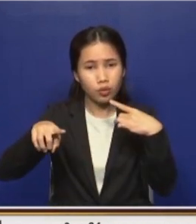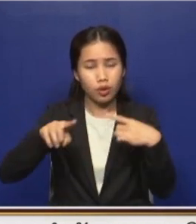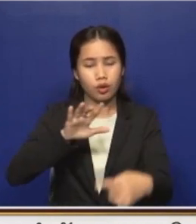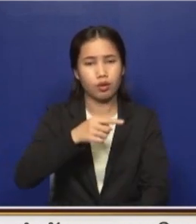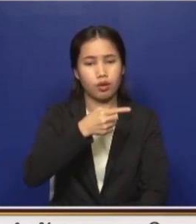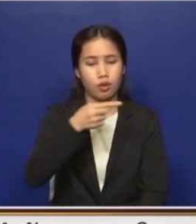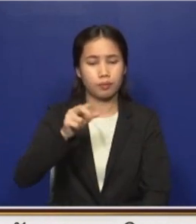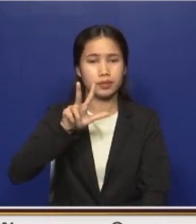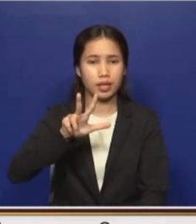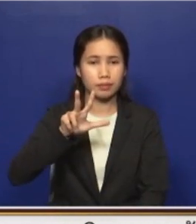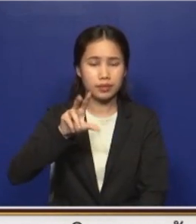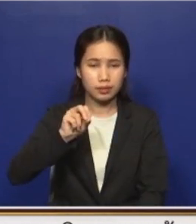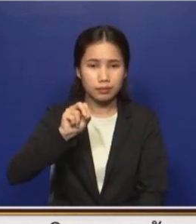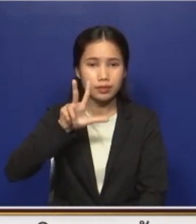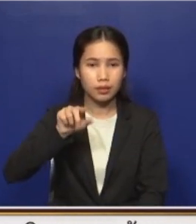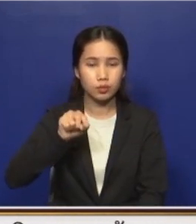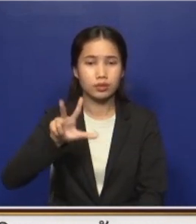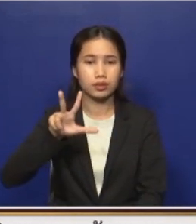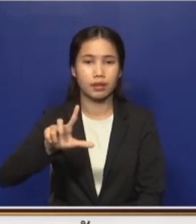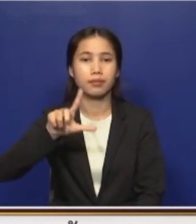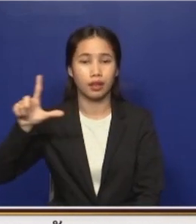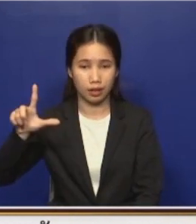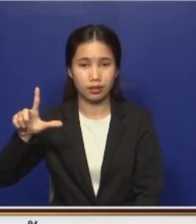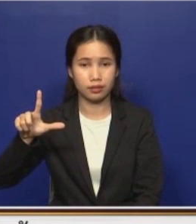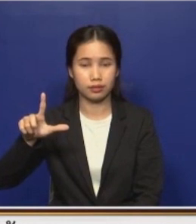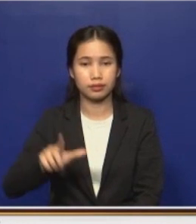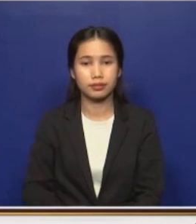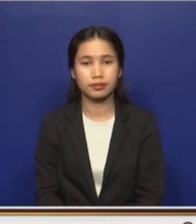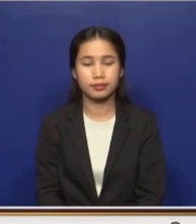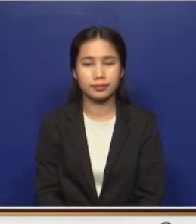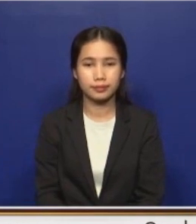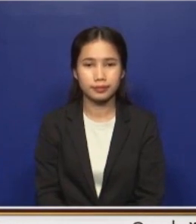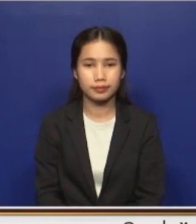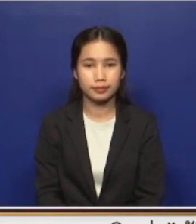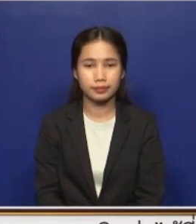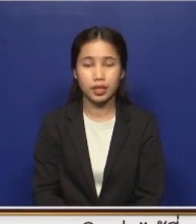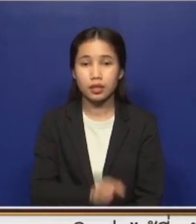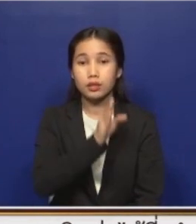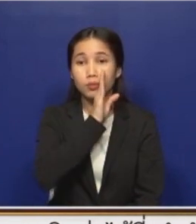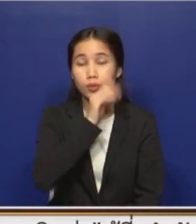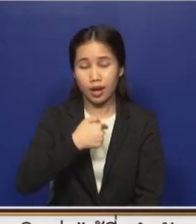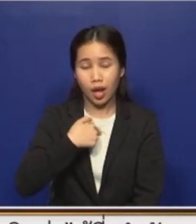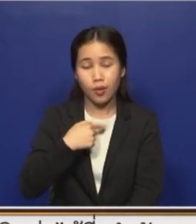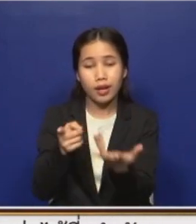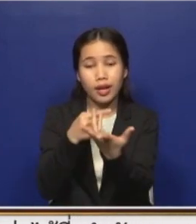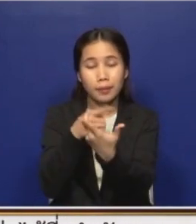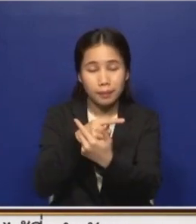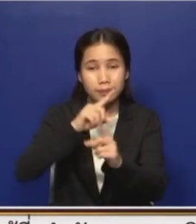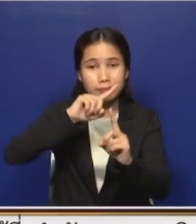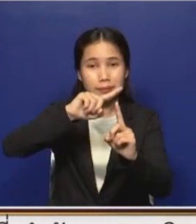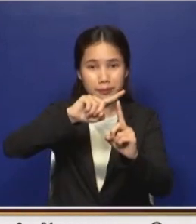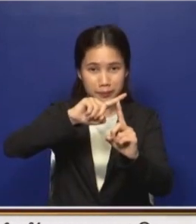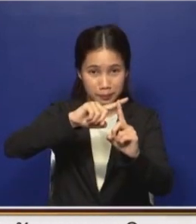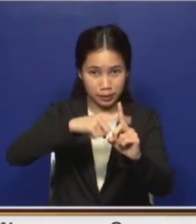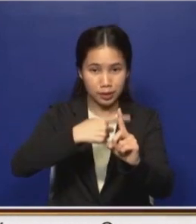300,000 ฮะ22,000 ล้านฮะจาก2ล้านล้านนะฮะนั่นแปลว่านะฮะเ